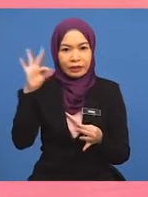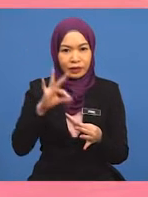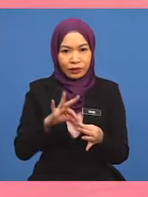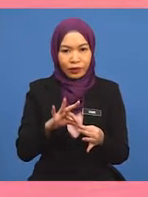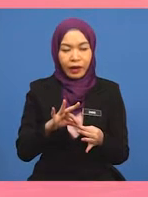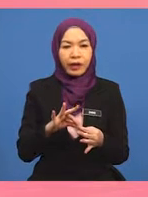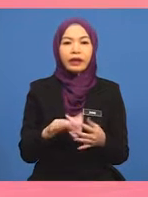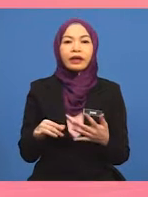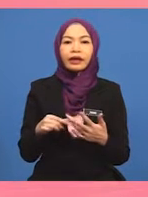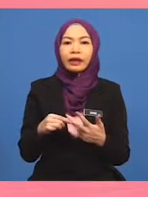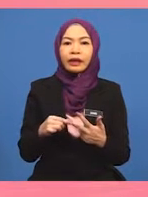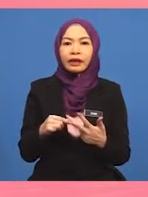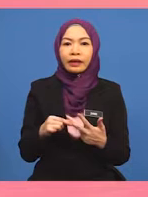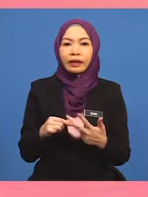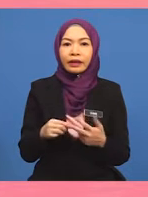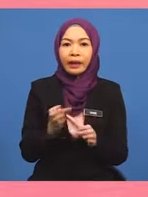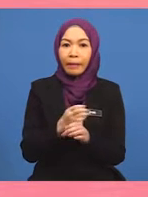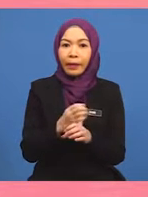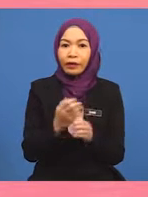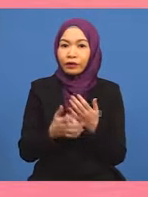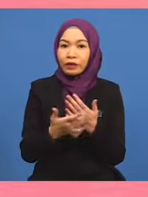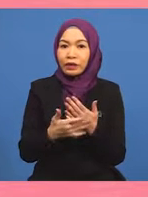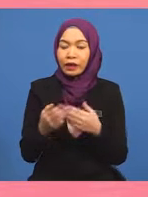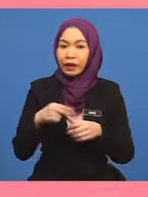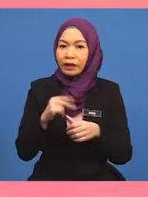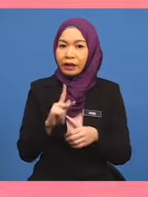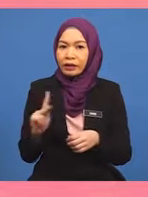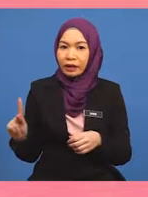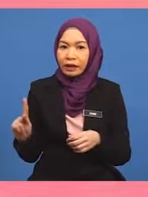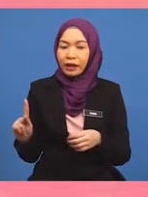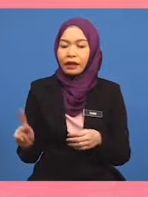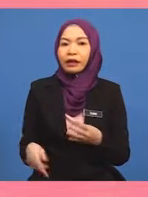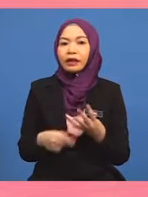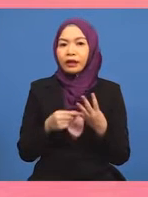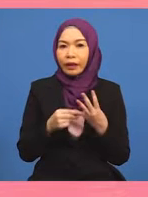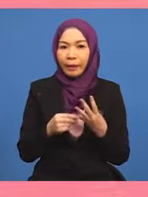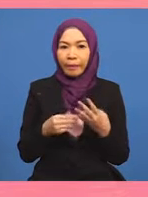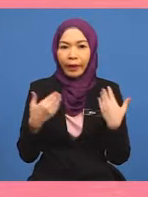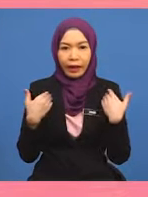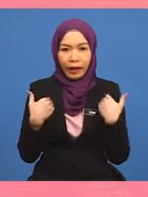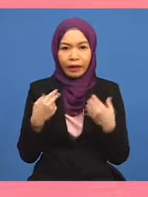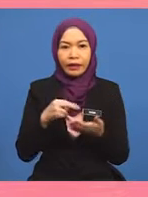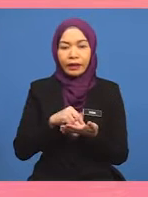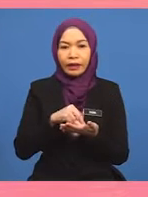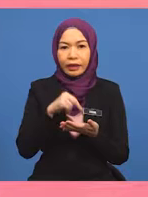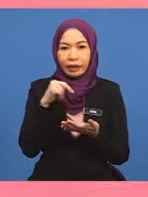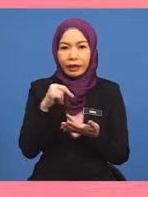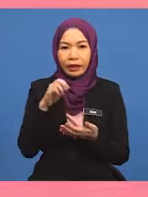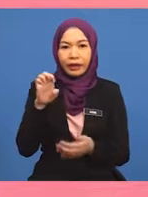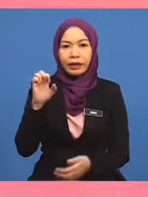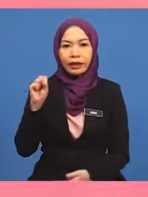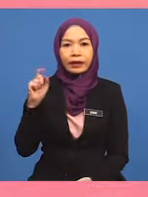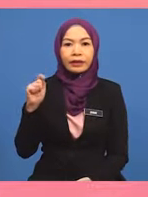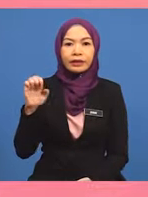bentuk mudah dihasilkan. Yang keempat, mempunyai nilai estetika.